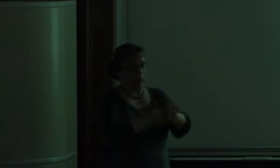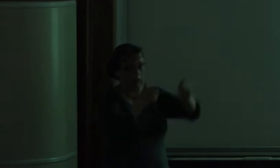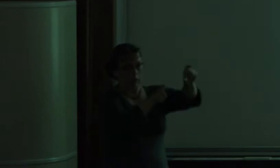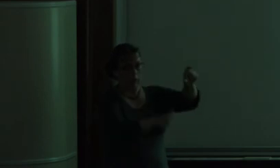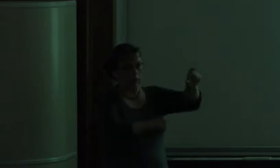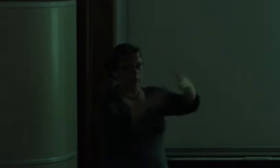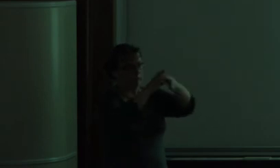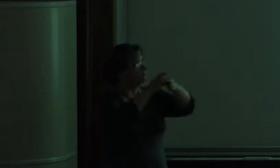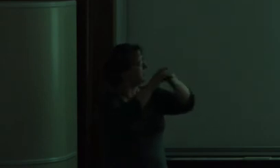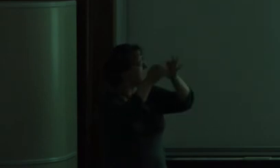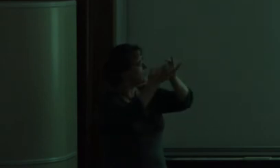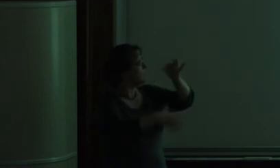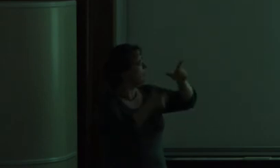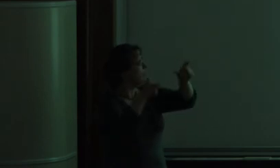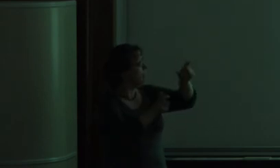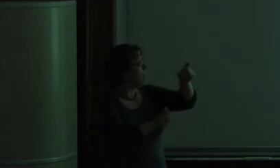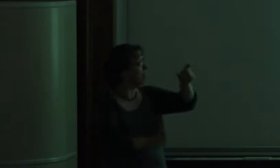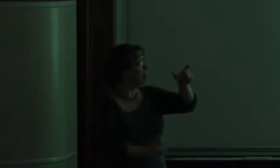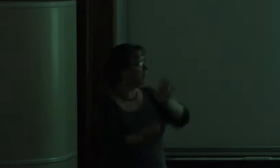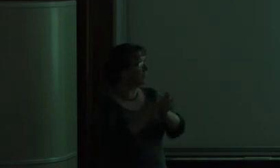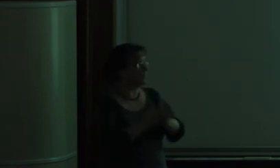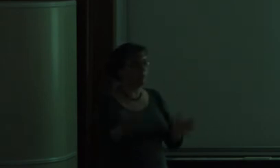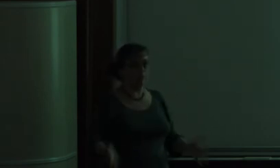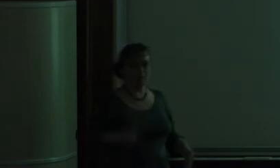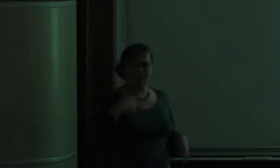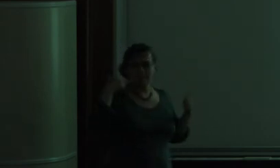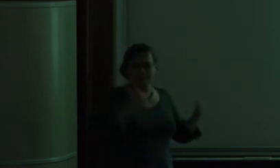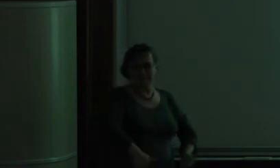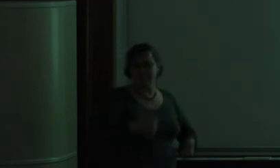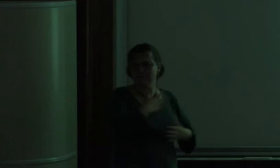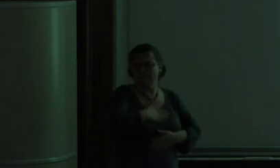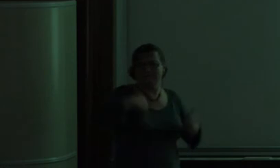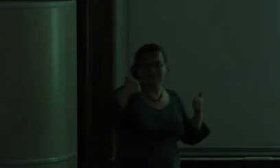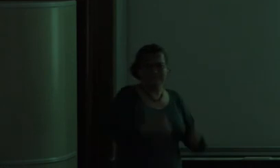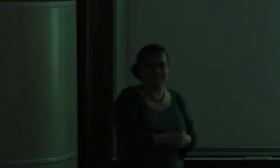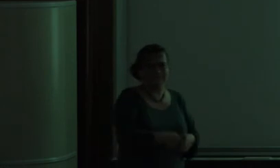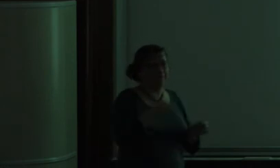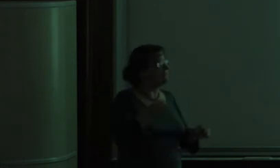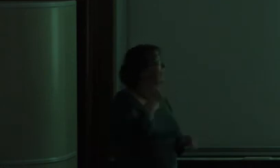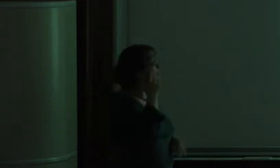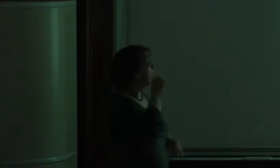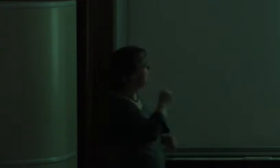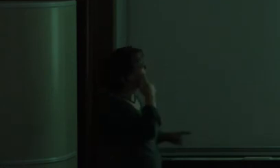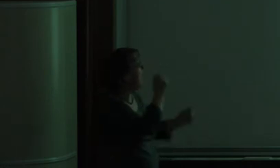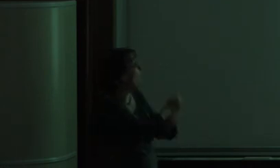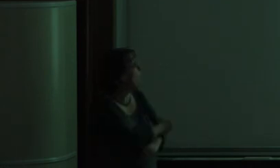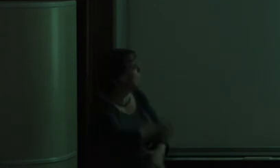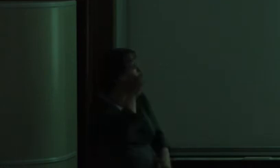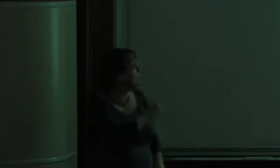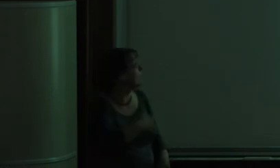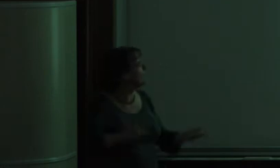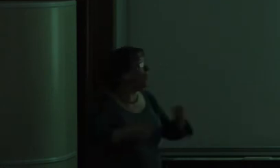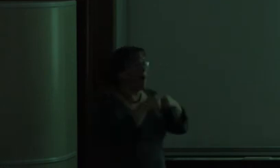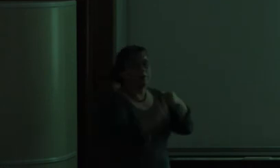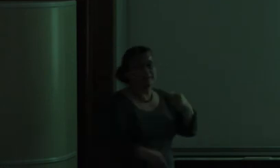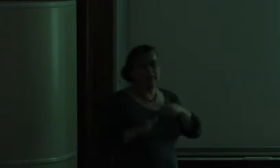de l'écosystème itérable autour. Et ça, bah, c'est merveilleux. Et regardez, on peut faire des trucs de dingue. Là, je prends listé mots-clés, je